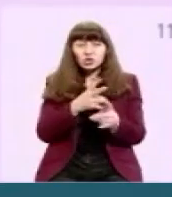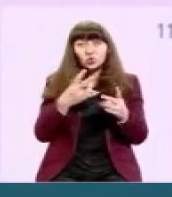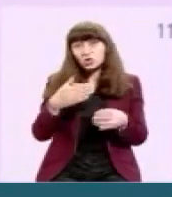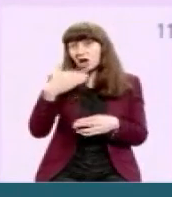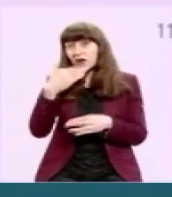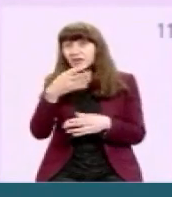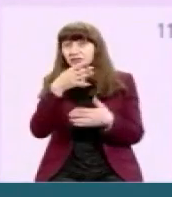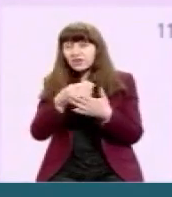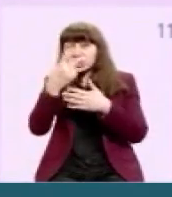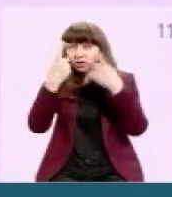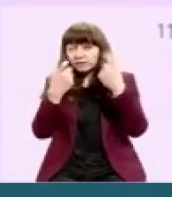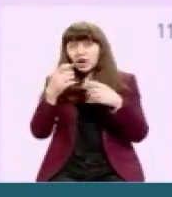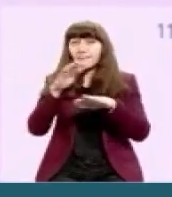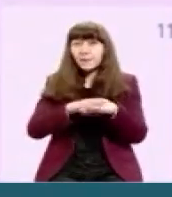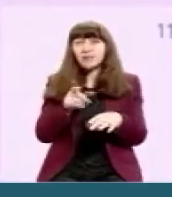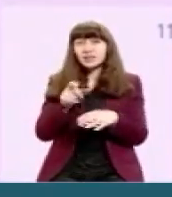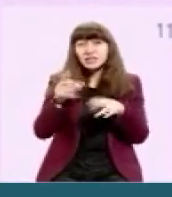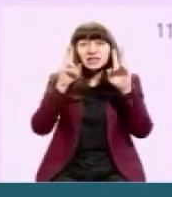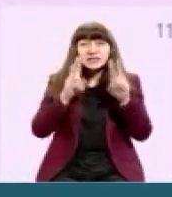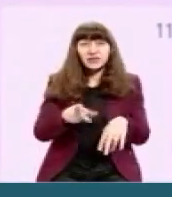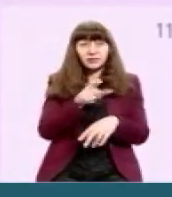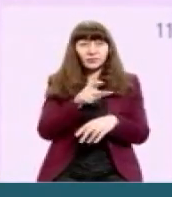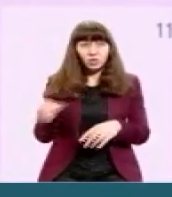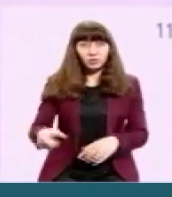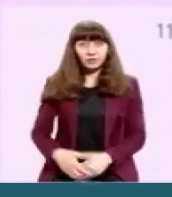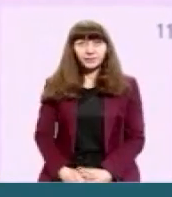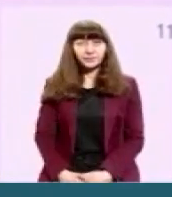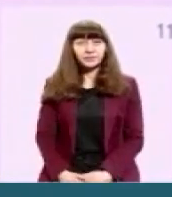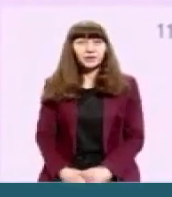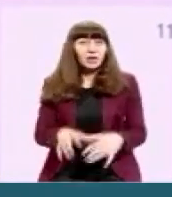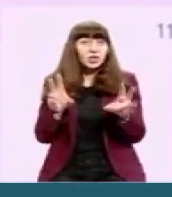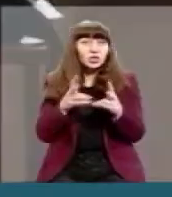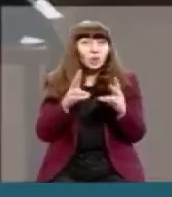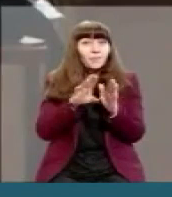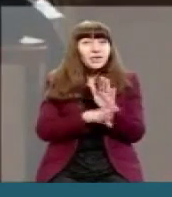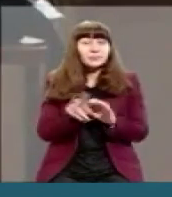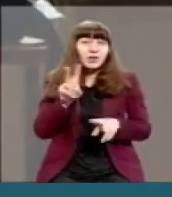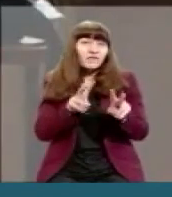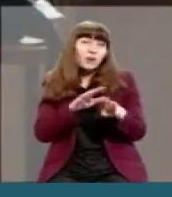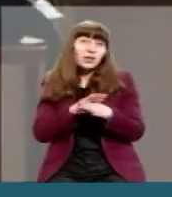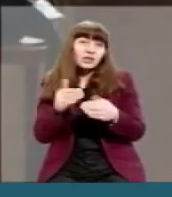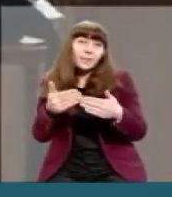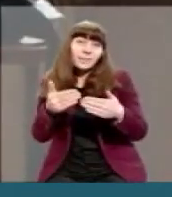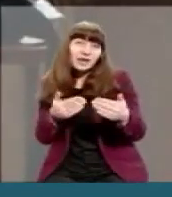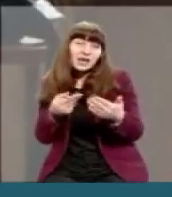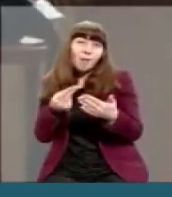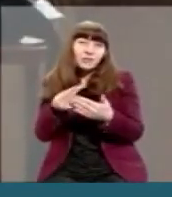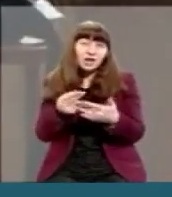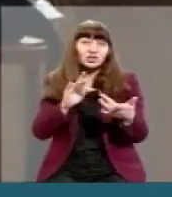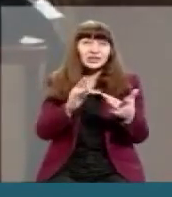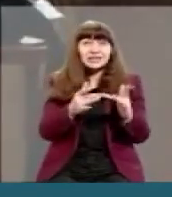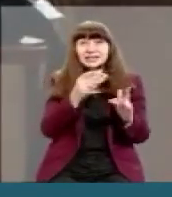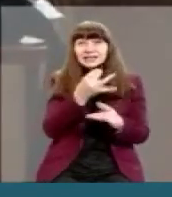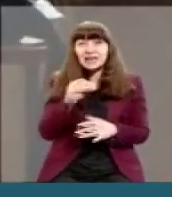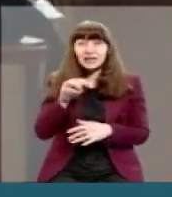персональные данные, реквизиты банковских карт неизвестным и непроверенным лицам. Не стоит без проверки производить предоплату за товар на